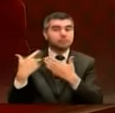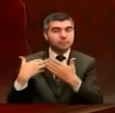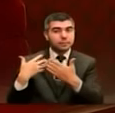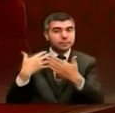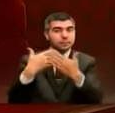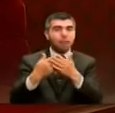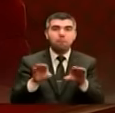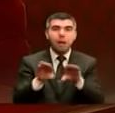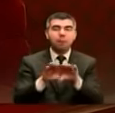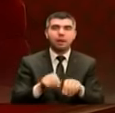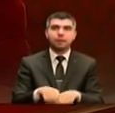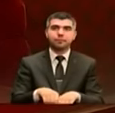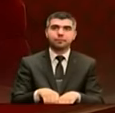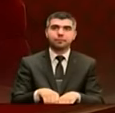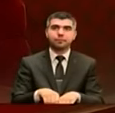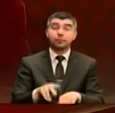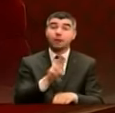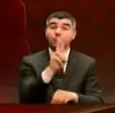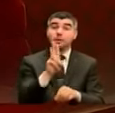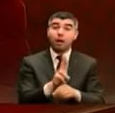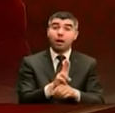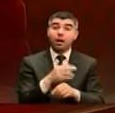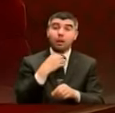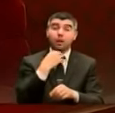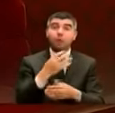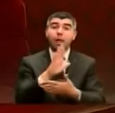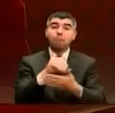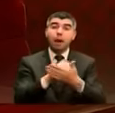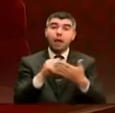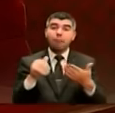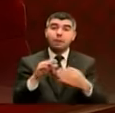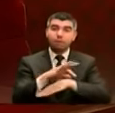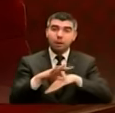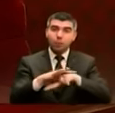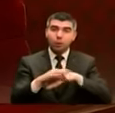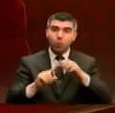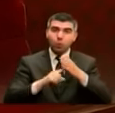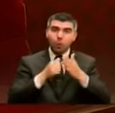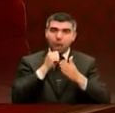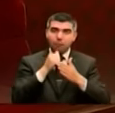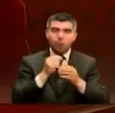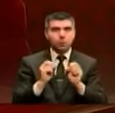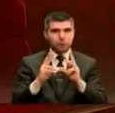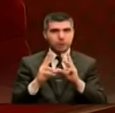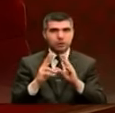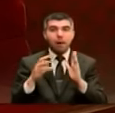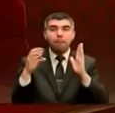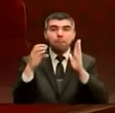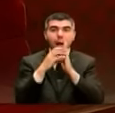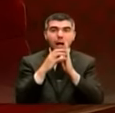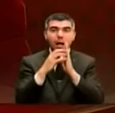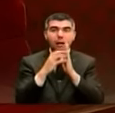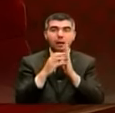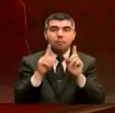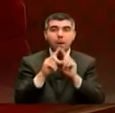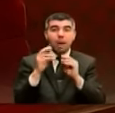والماء الصالح للشرب. السؤال ديالكم تتسولوا واش كاين برنامج، المكتب عنده برنامج فيما يتعلق بالعدادات ذات الجهد المتوسط والجهد المنخفض،